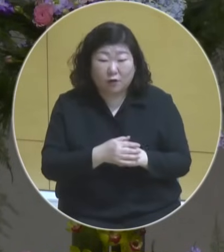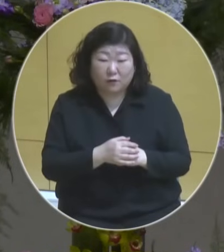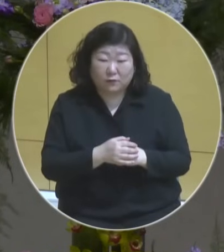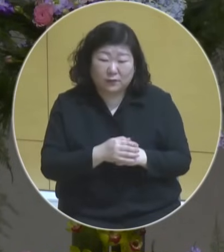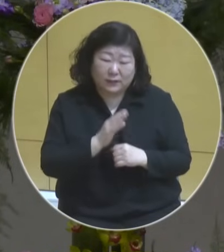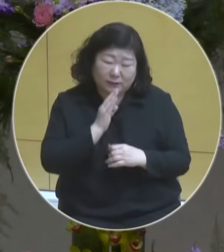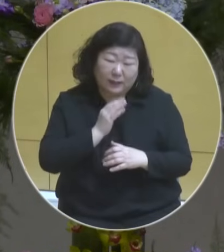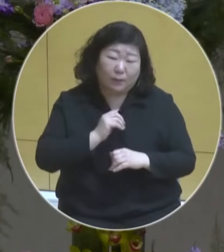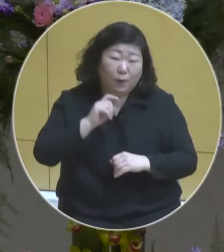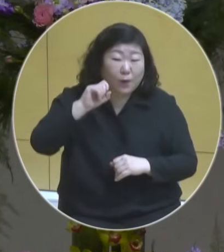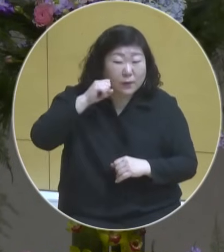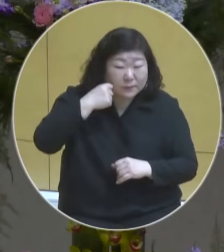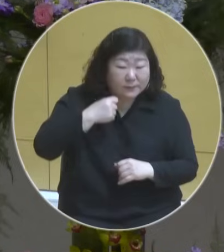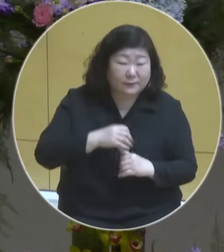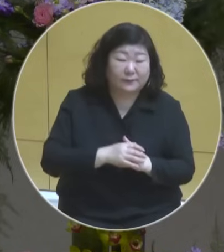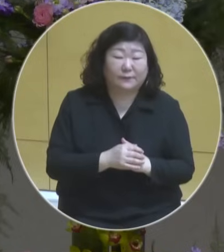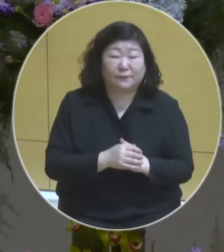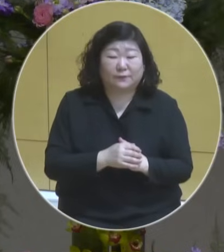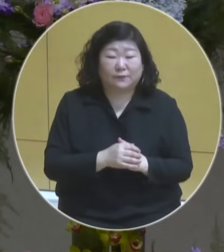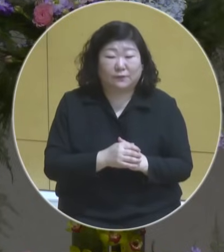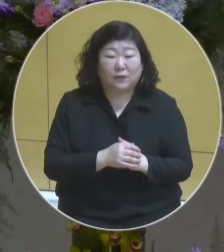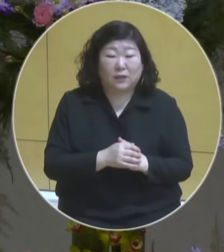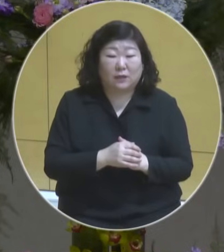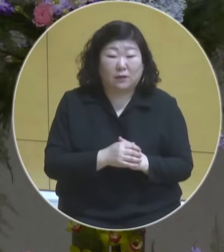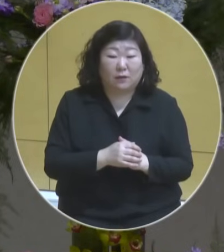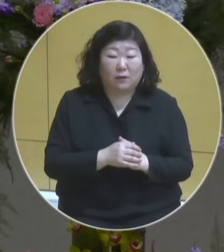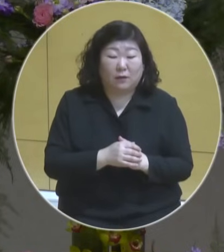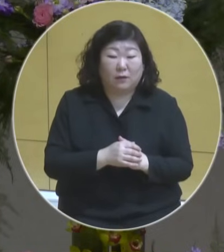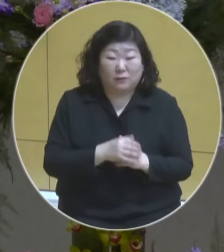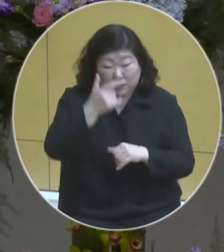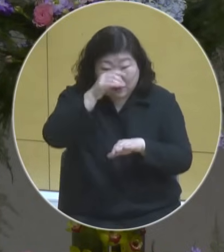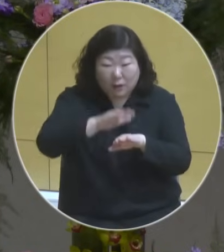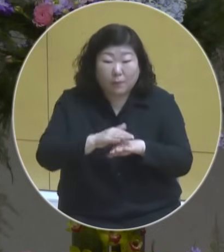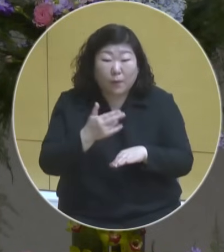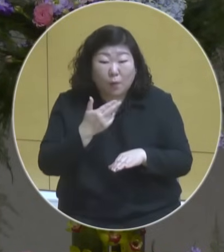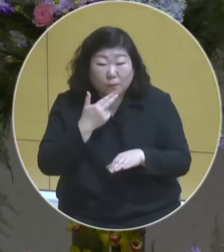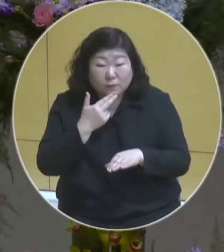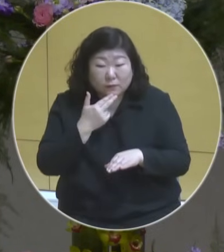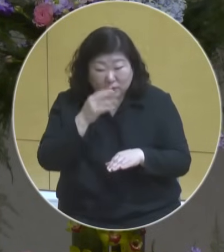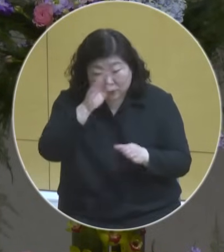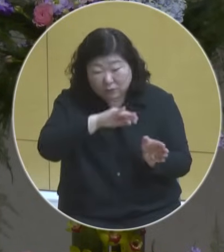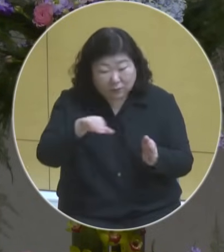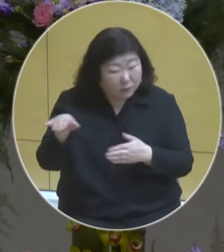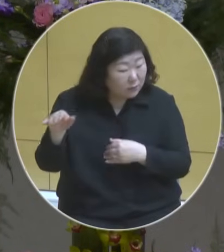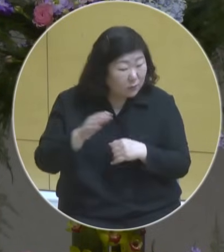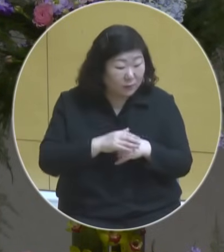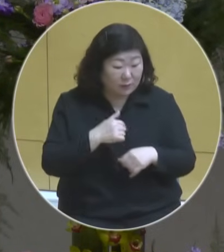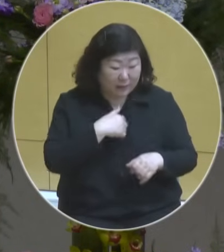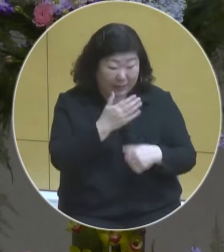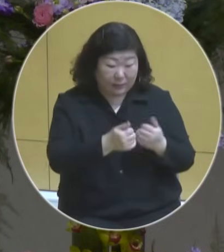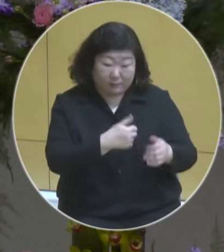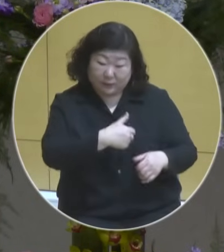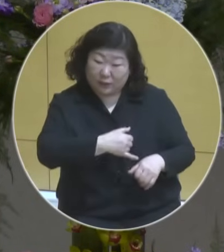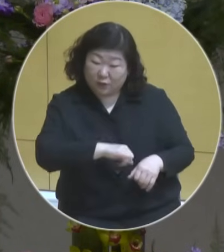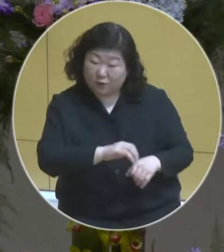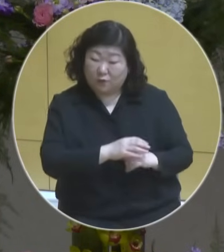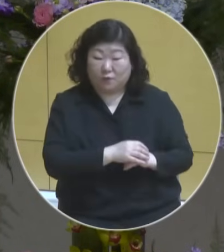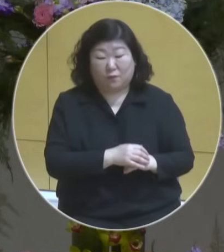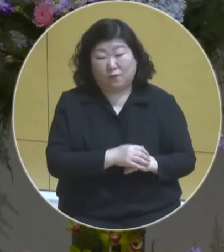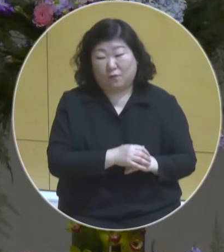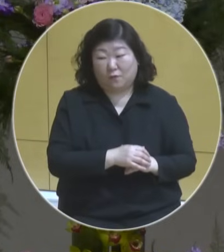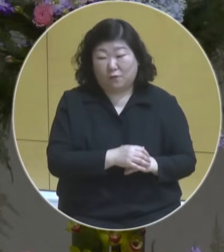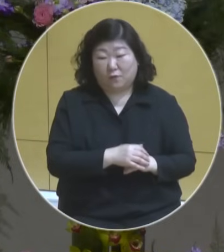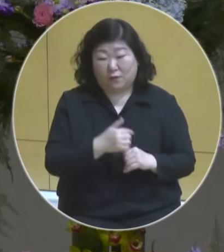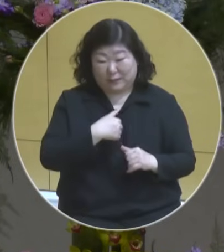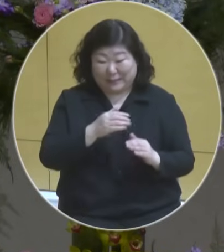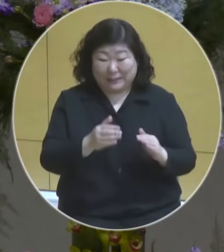참 어려운데 않고도 내가 하나님의 자녀다 하나님이 나의 인상 내 인생의